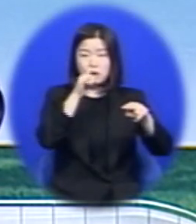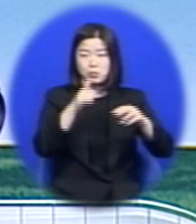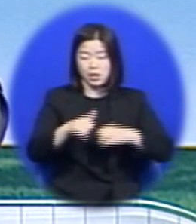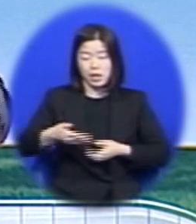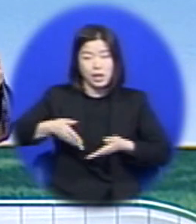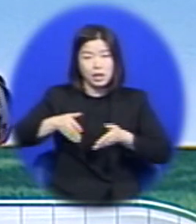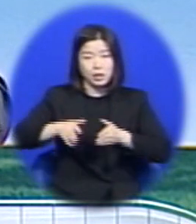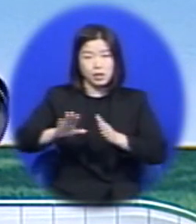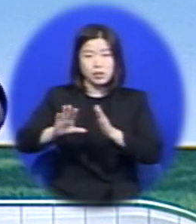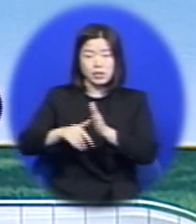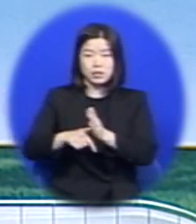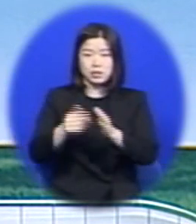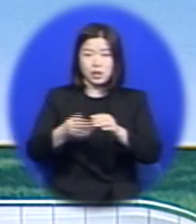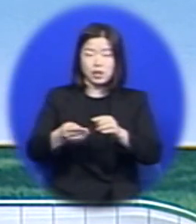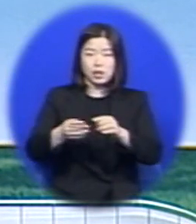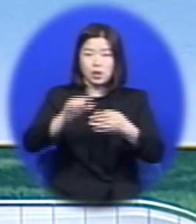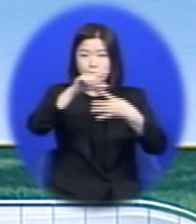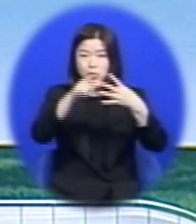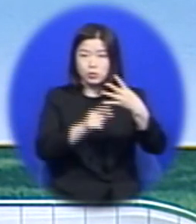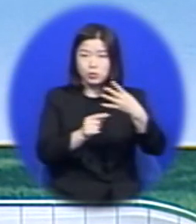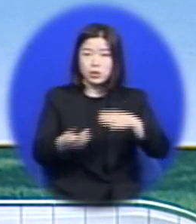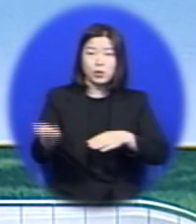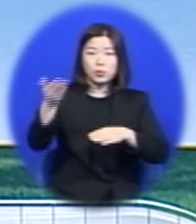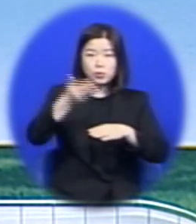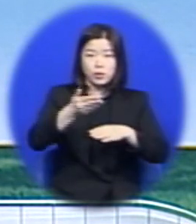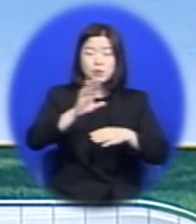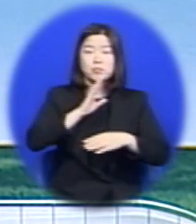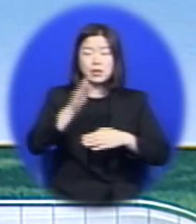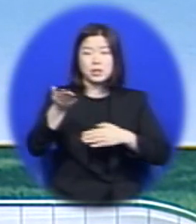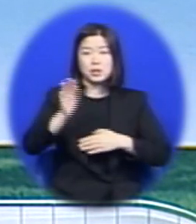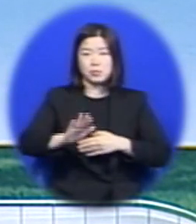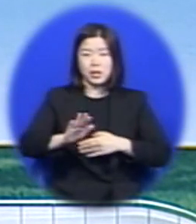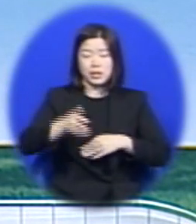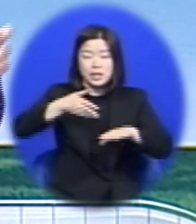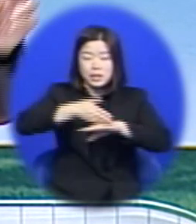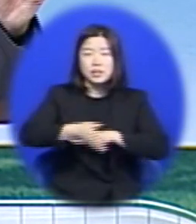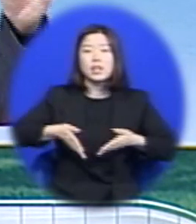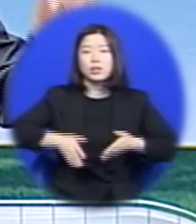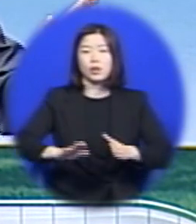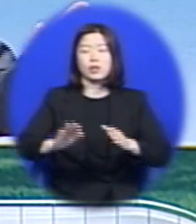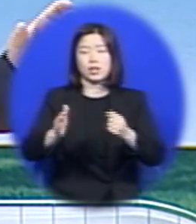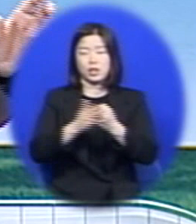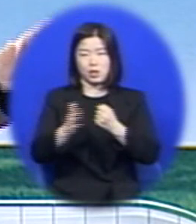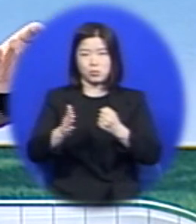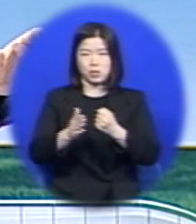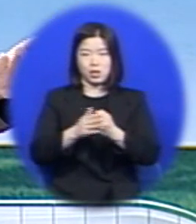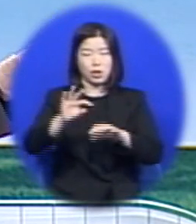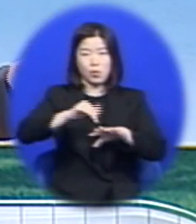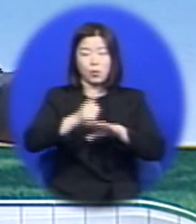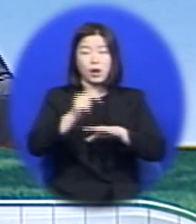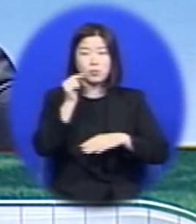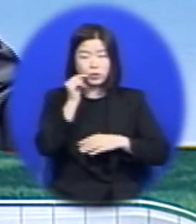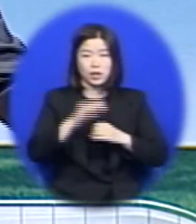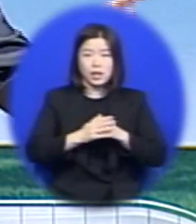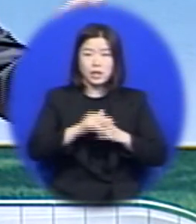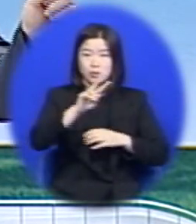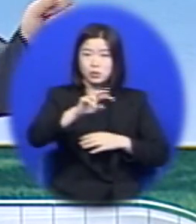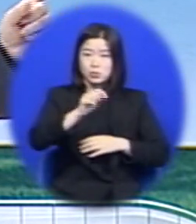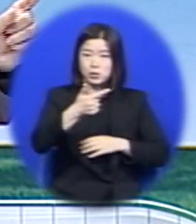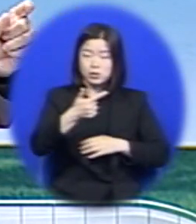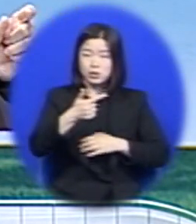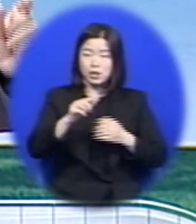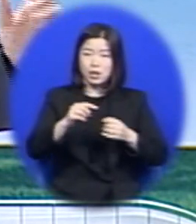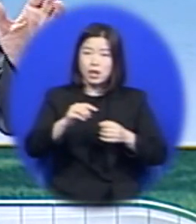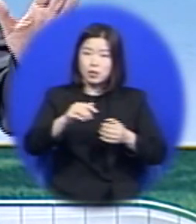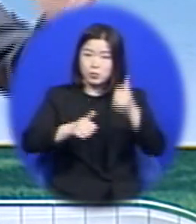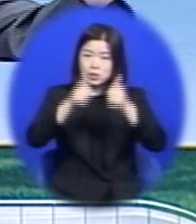위지만 그는 왕이 되지 못했습니다. 그가 26세 과거에 합격을 하고 그리고